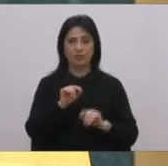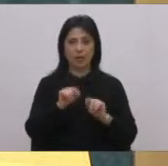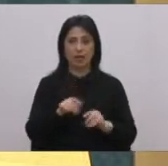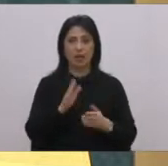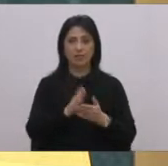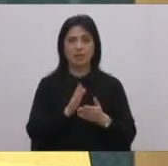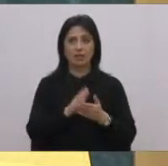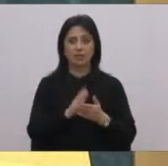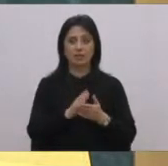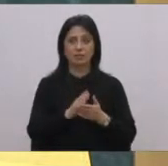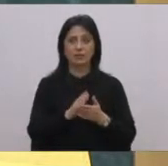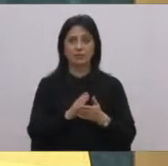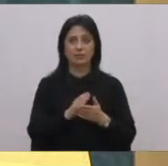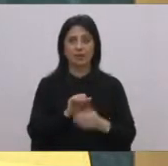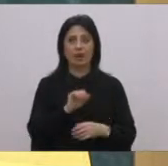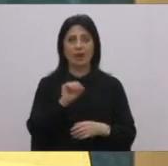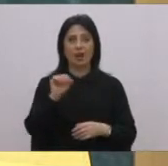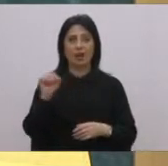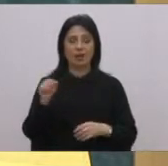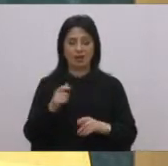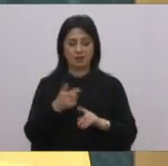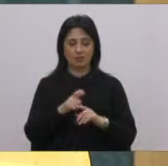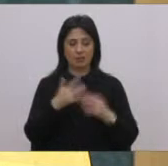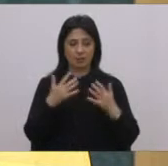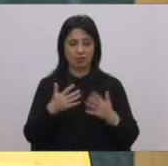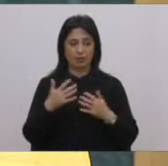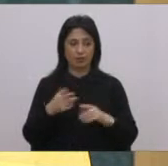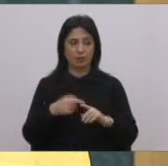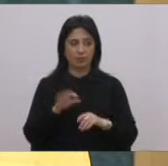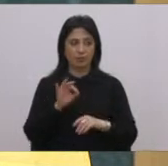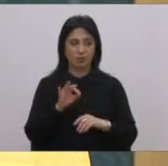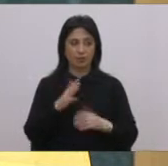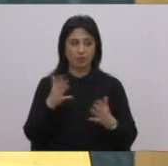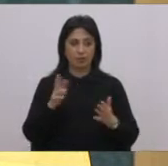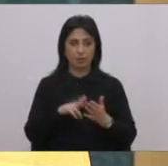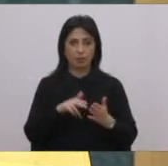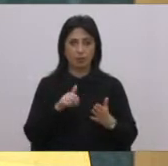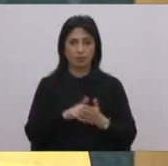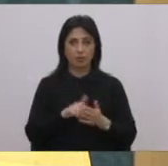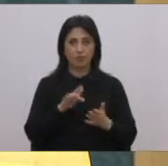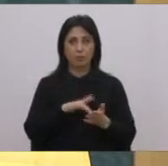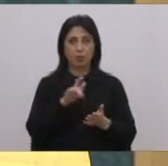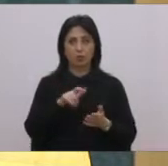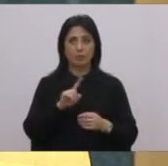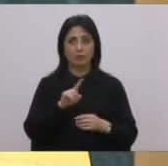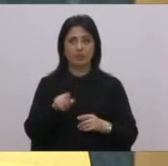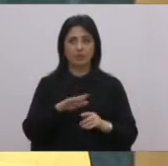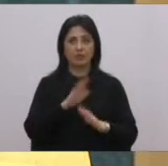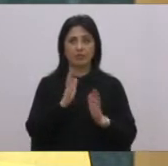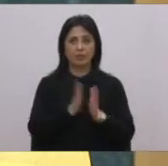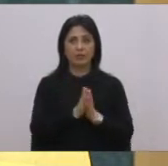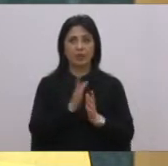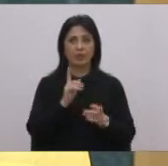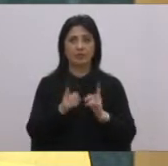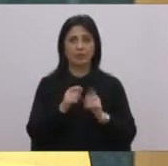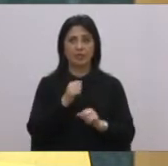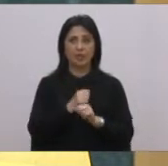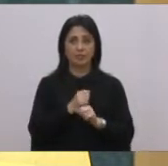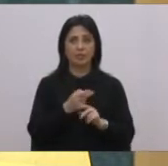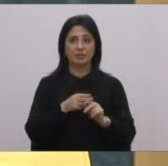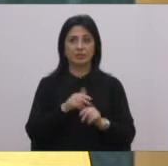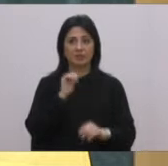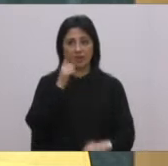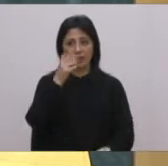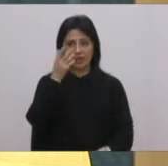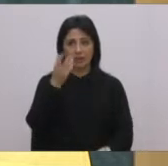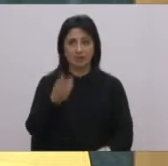არის გარკვეული, ასე ვთქვათ, დისკომფორტი, ამაზე ძალიან დიდ ბოდიშს ვუხდით მოსახლეობას, მაგრამ ეს ყველაფერი რეალურად კეთება იმისთვის, რომ